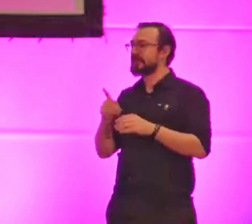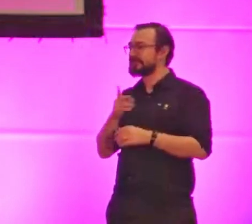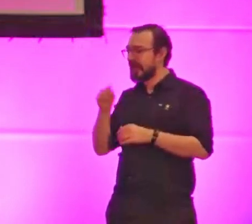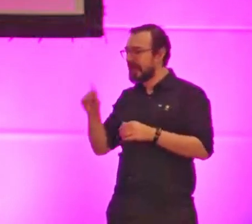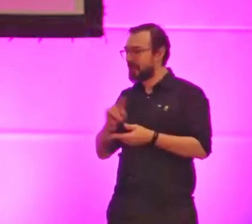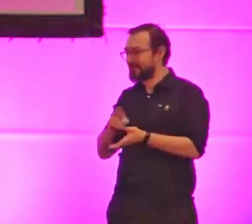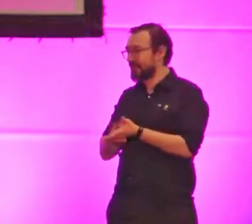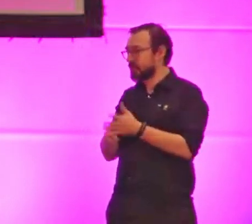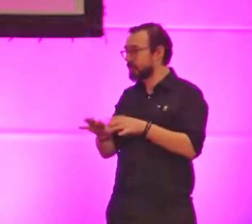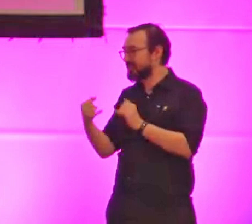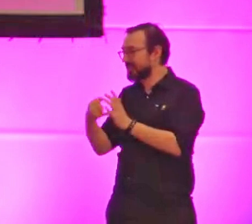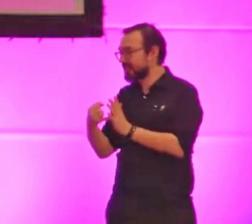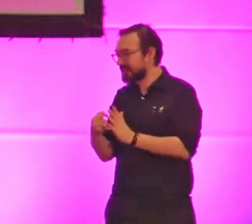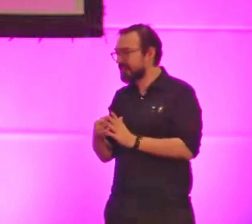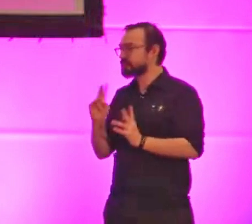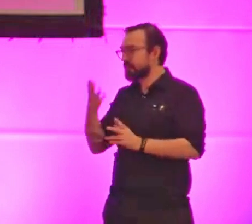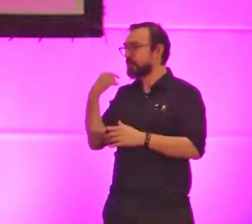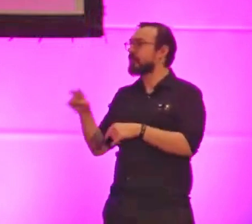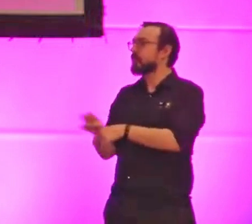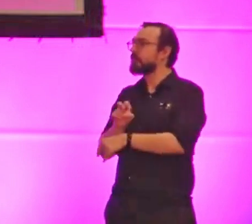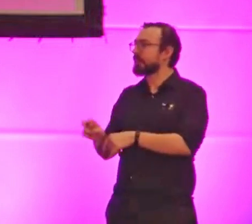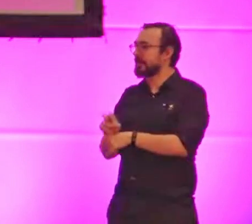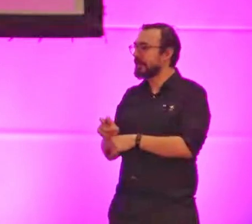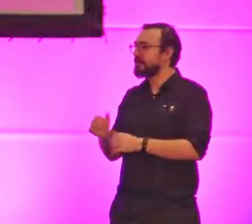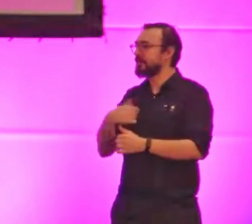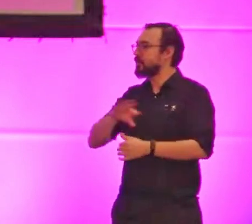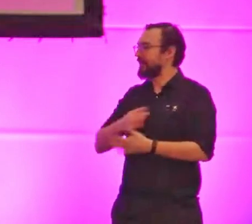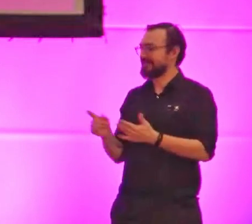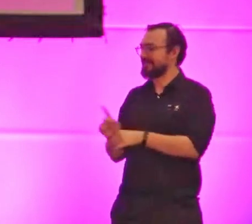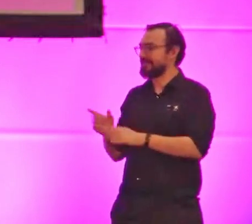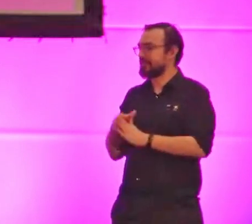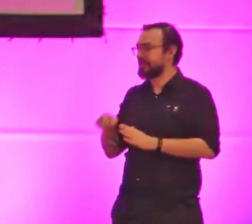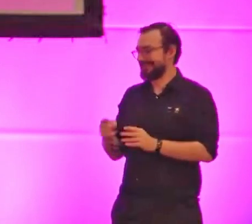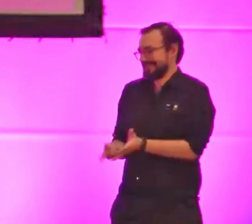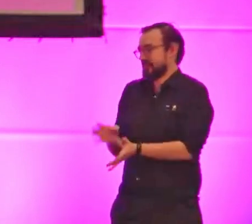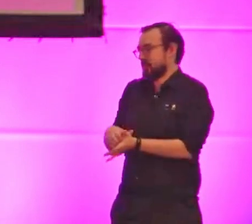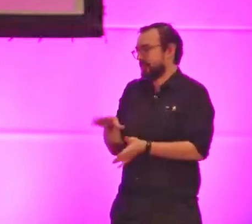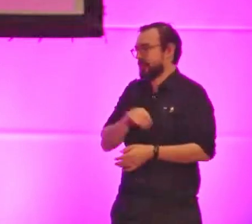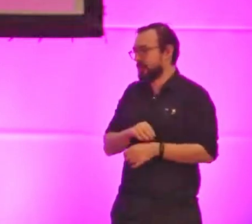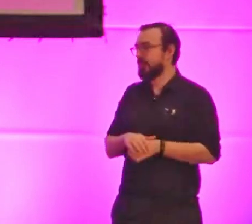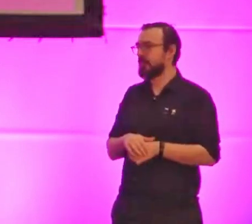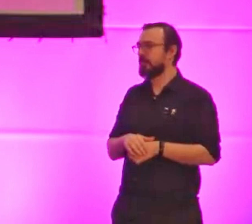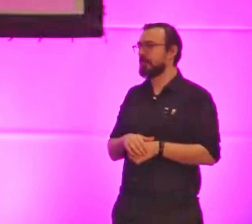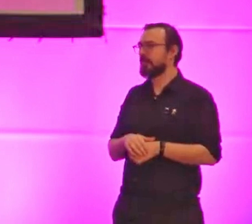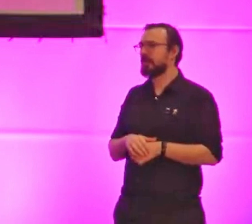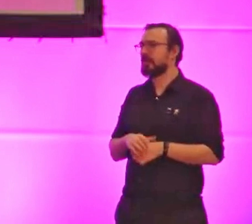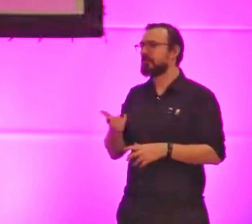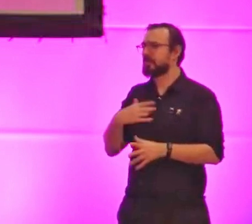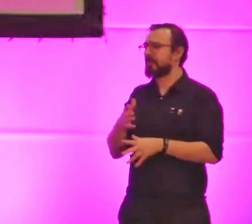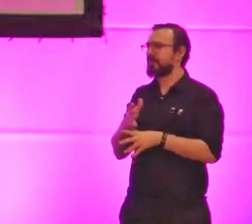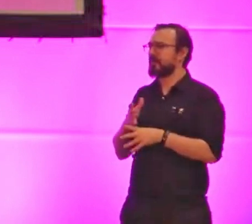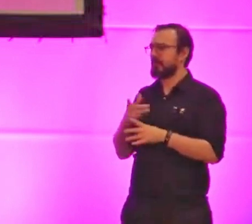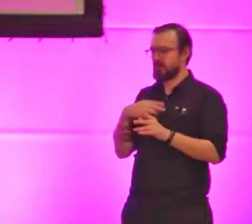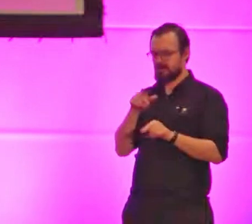faktauppgifter och som man kunde kontrollera då, men det hade inte jag tid med i det här läget. Men jag fastnade